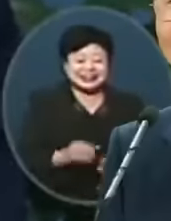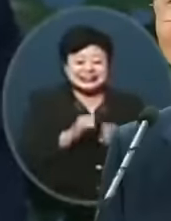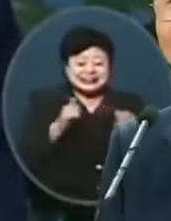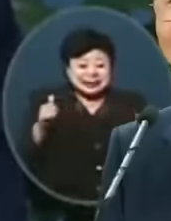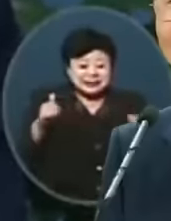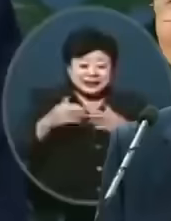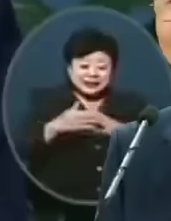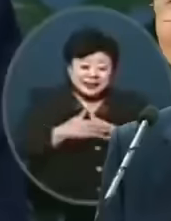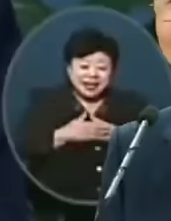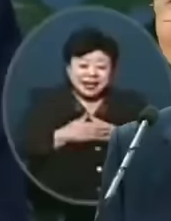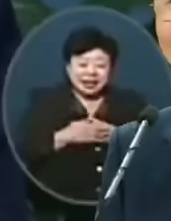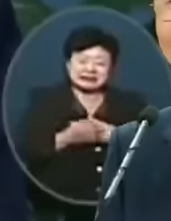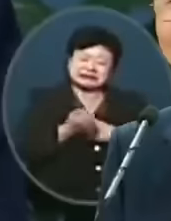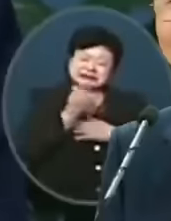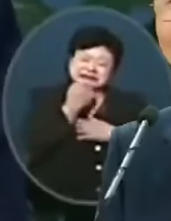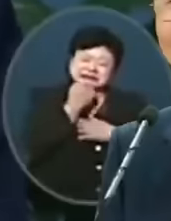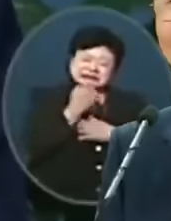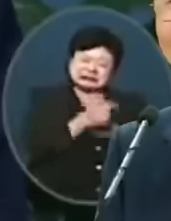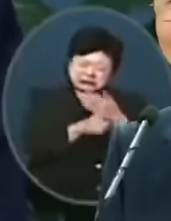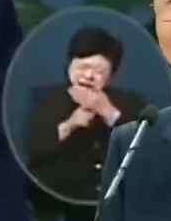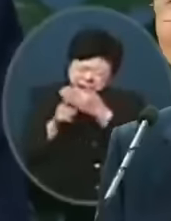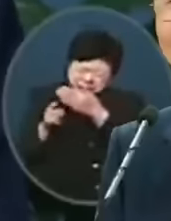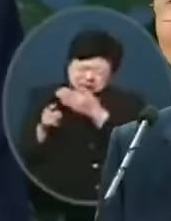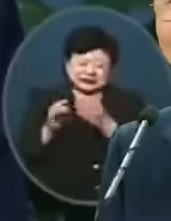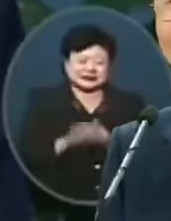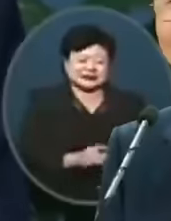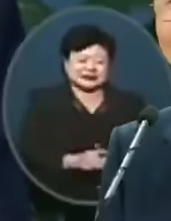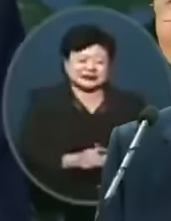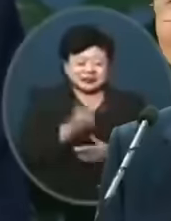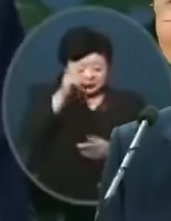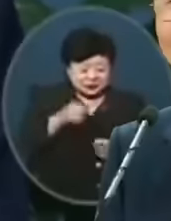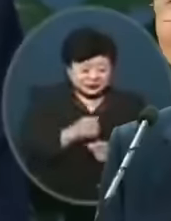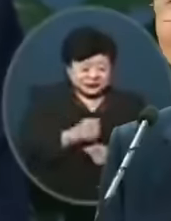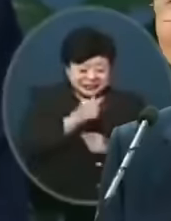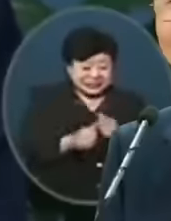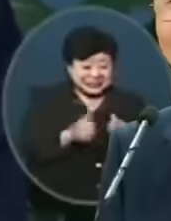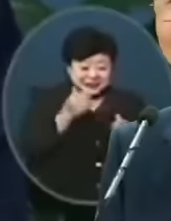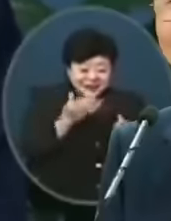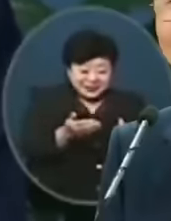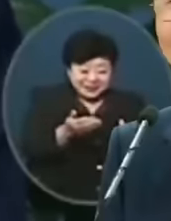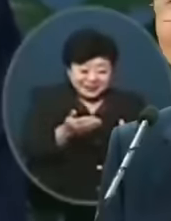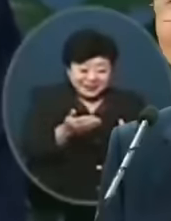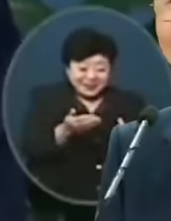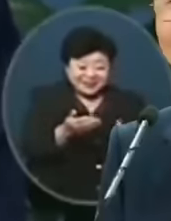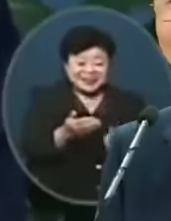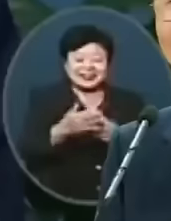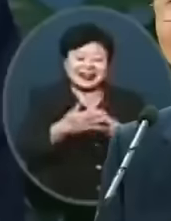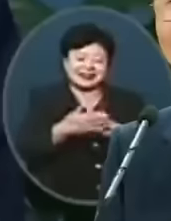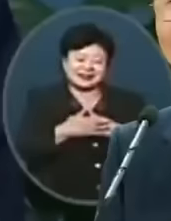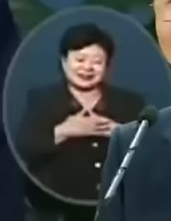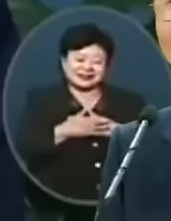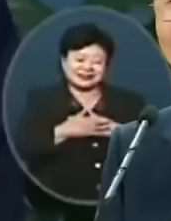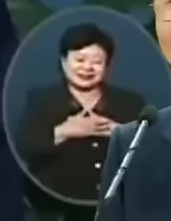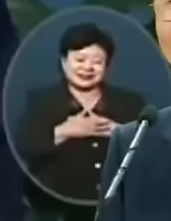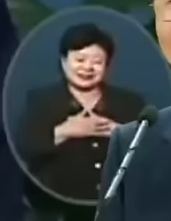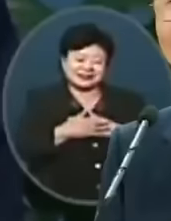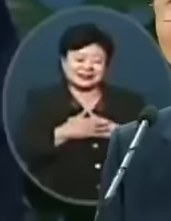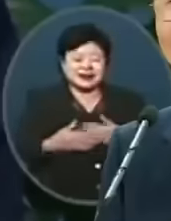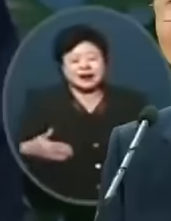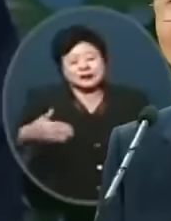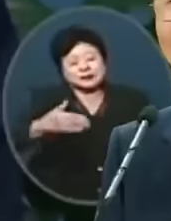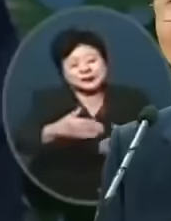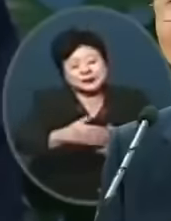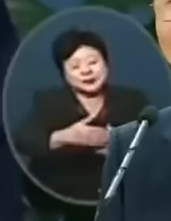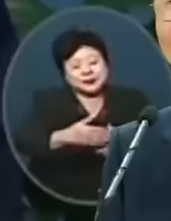사람들이 나를 비웃고 손가락질 한다 하더라도 천지를 지으신 하나님께서 나를 품에